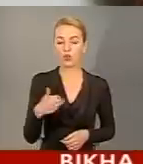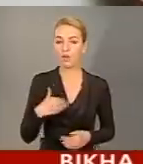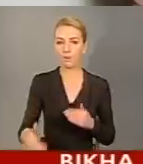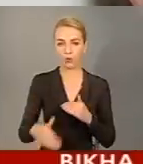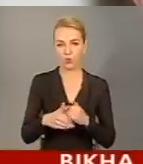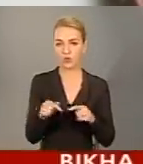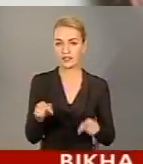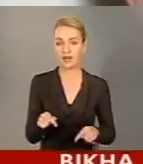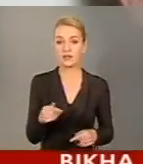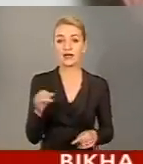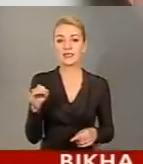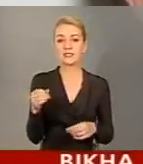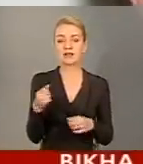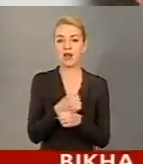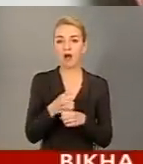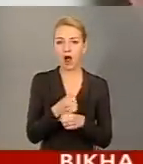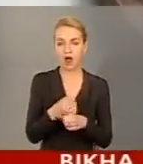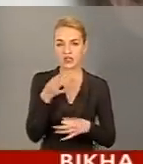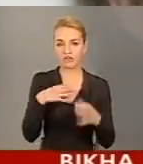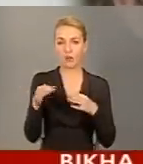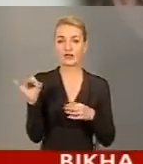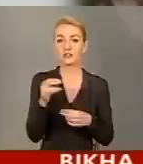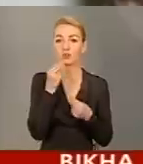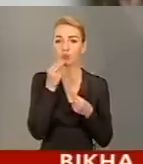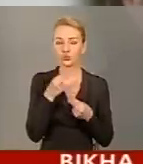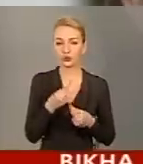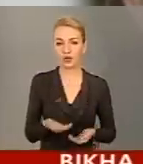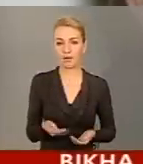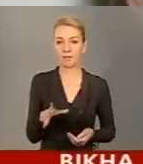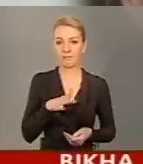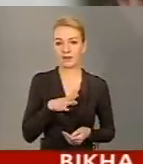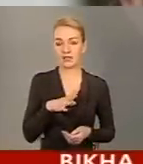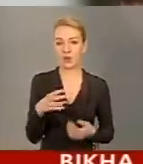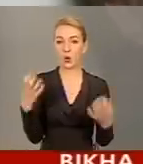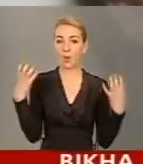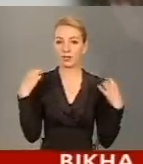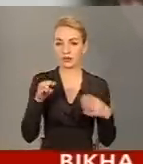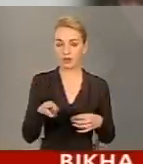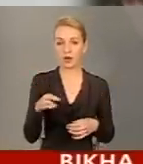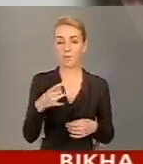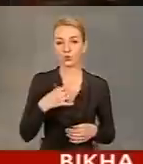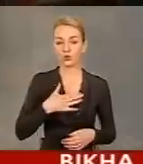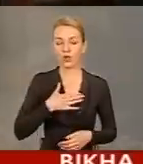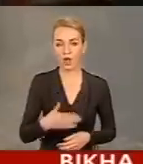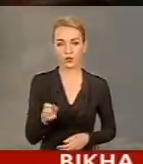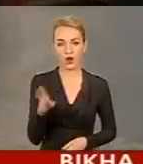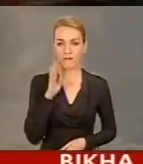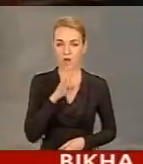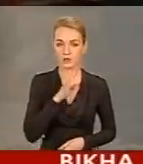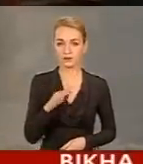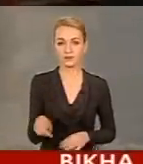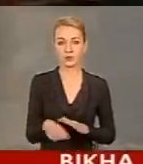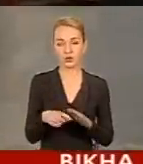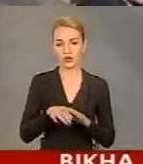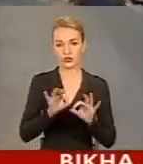допомог здесь і з лікарствами, і з продуктами. От був комендант. Я просто йому кланяюсь як мать в ноги. З Донеччини